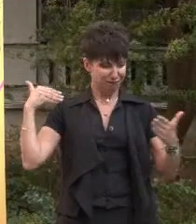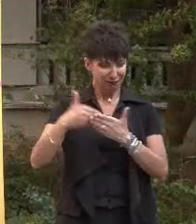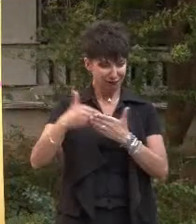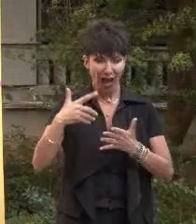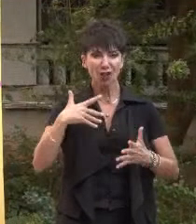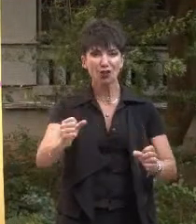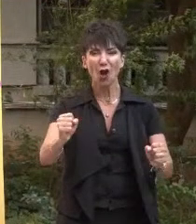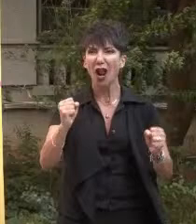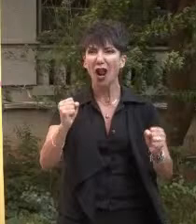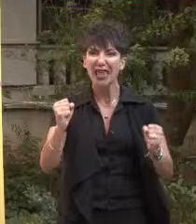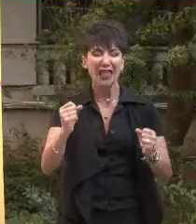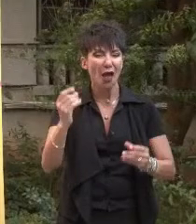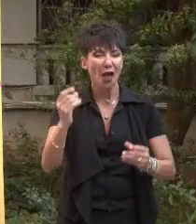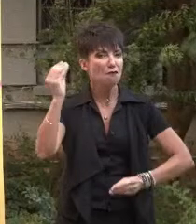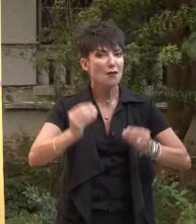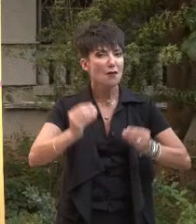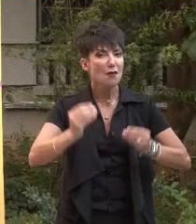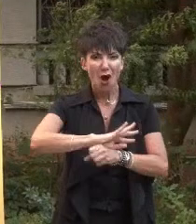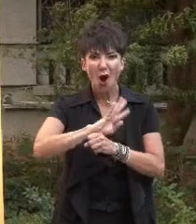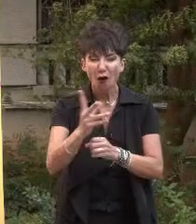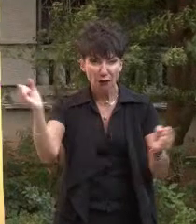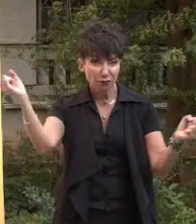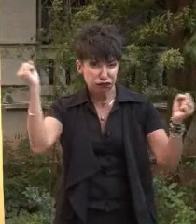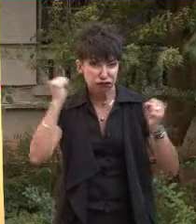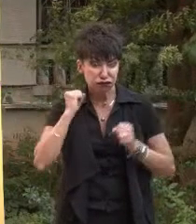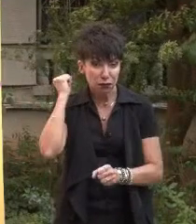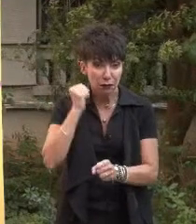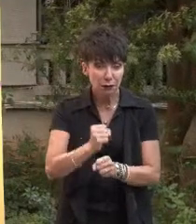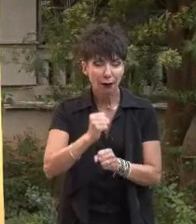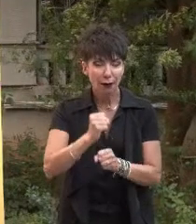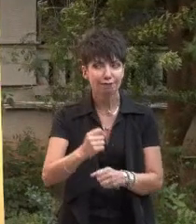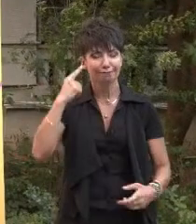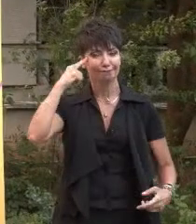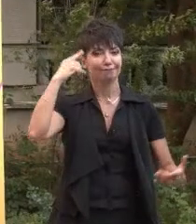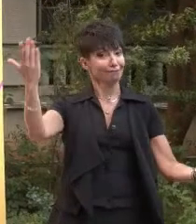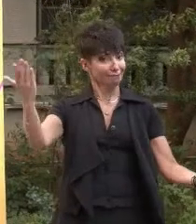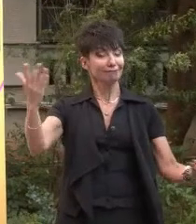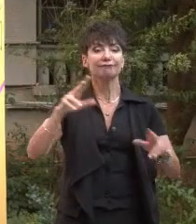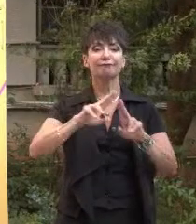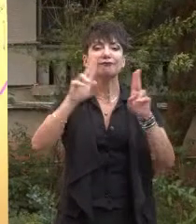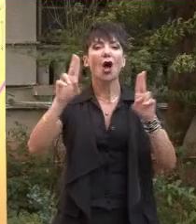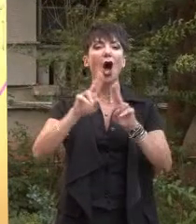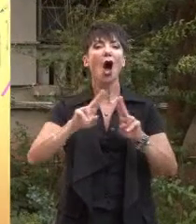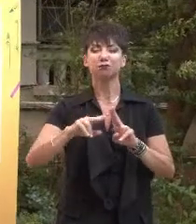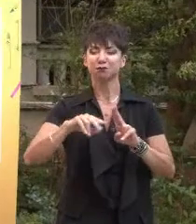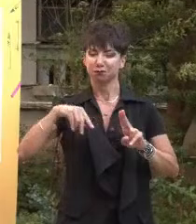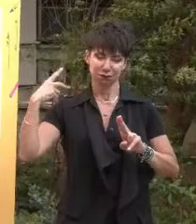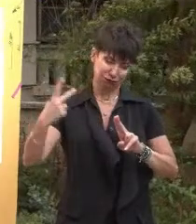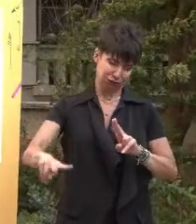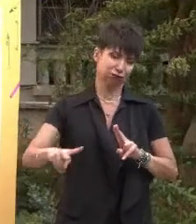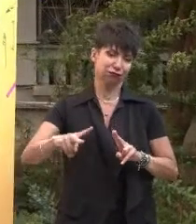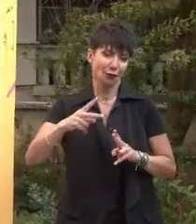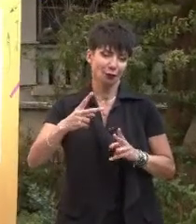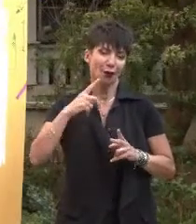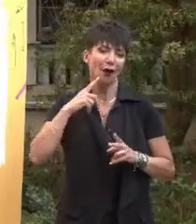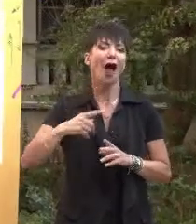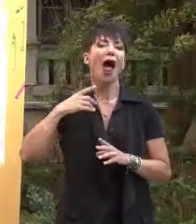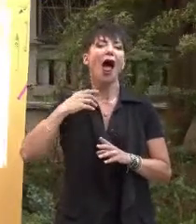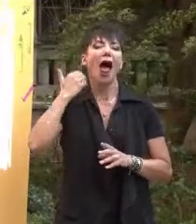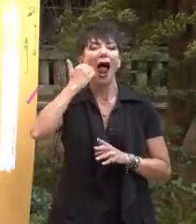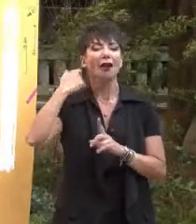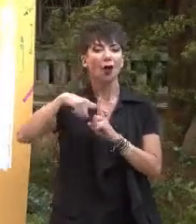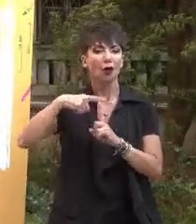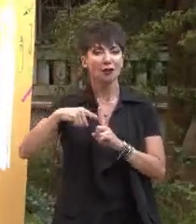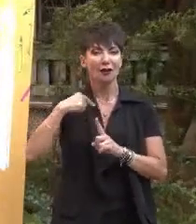υγειονομική κρίση για όλους, είχε την ιδέα να διοργανώσει τον νεανικό μαθητικό